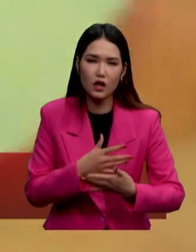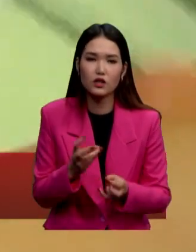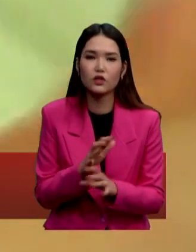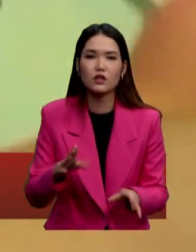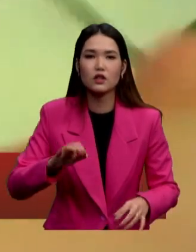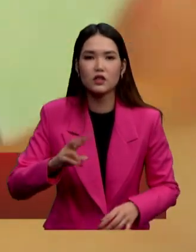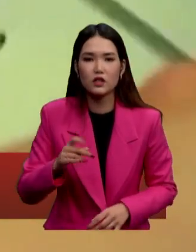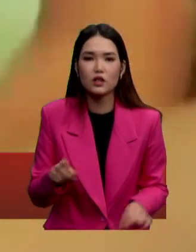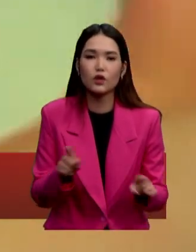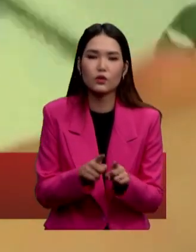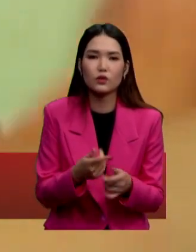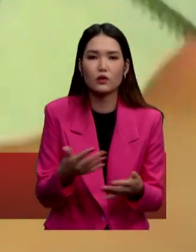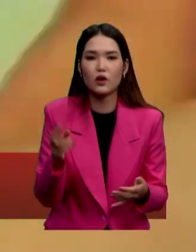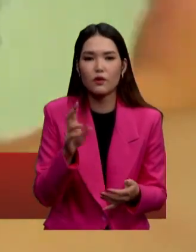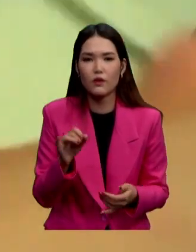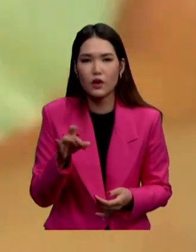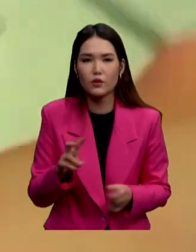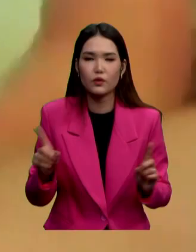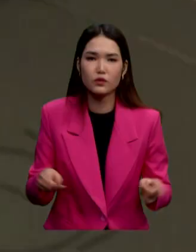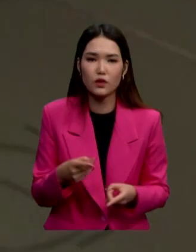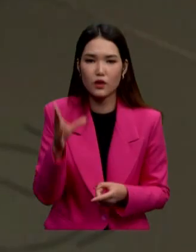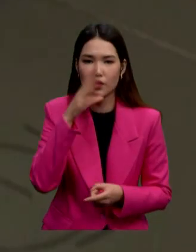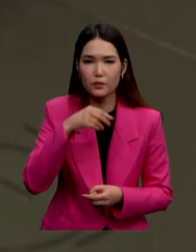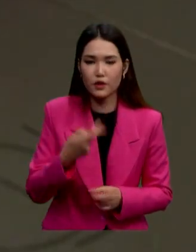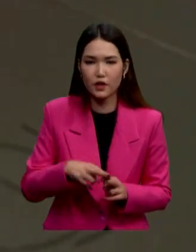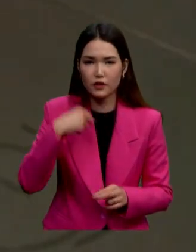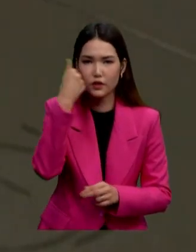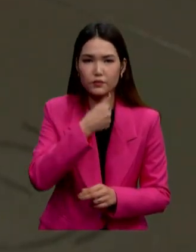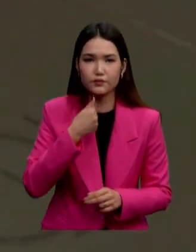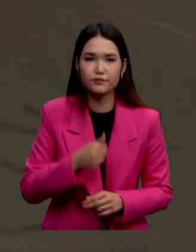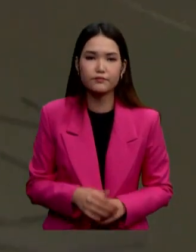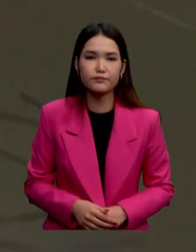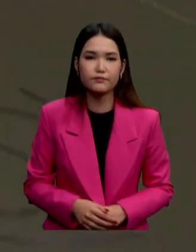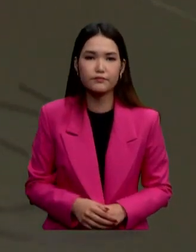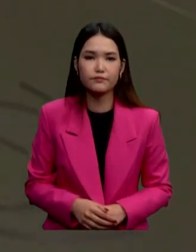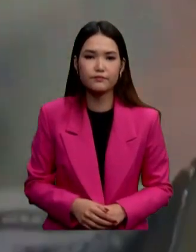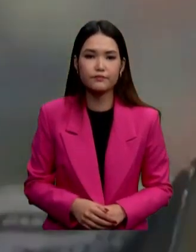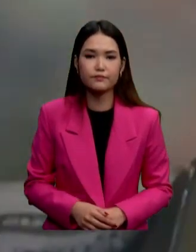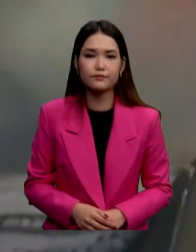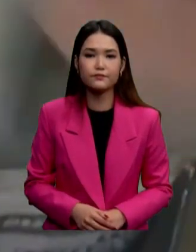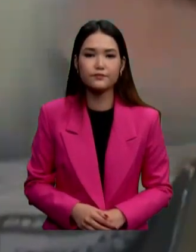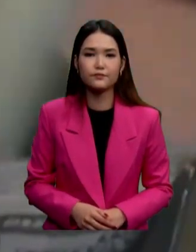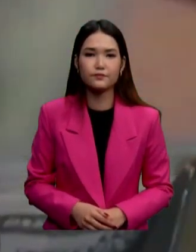тенге, но и к другим валютам уже во втором квартале этого года. Амина Абдрахманова, Данияр Муптикеев, Атамикен Бизнес.